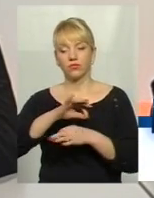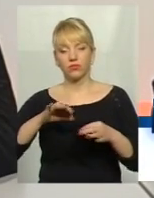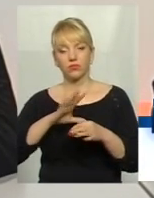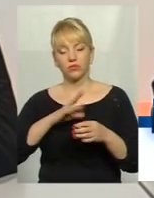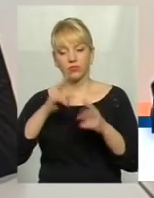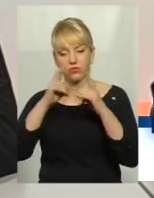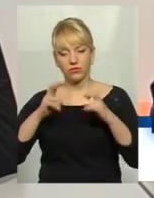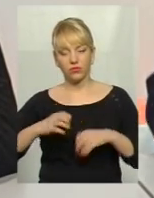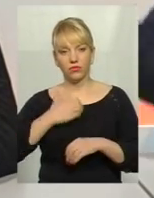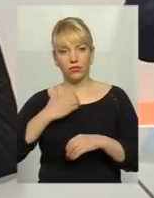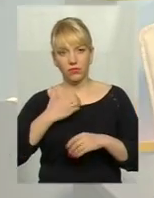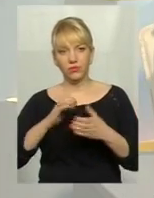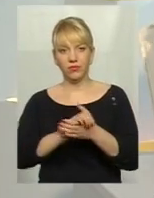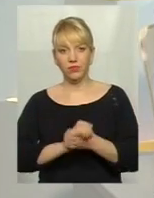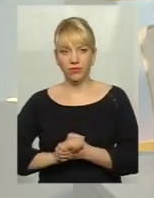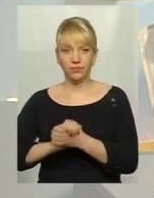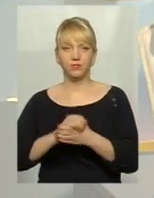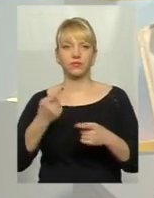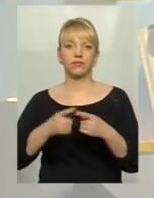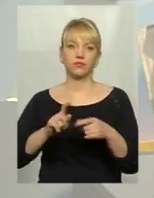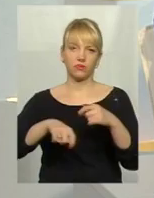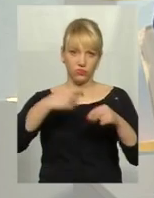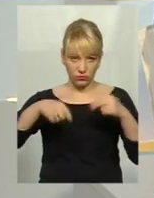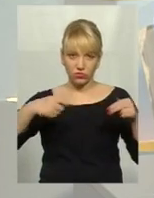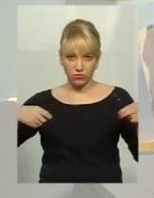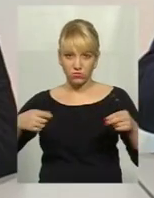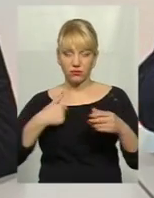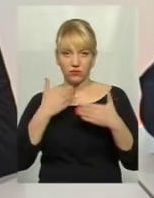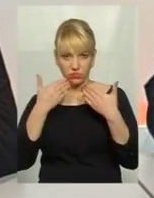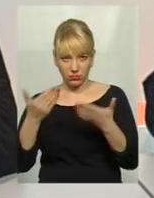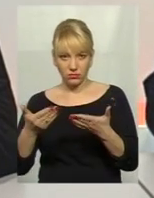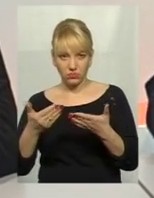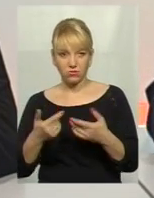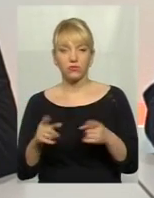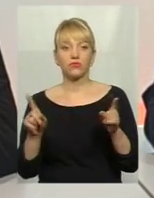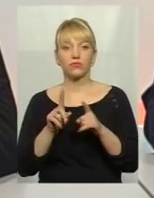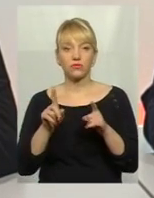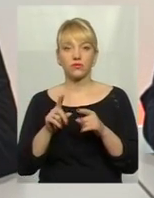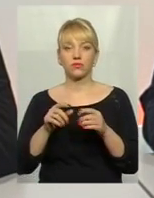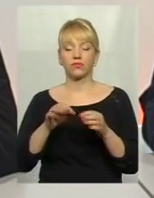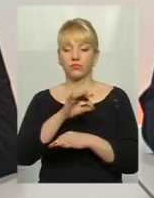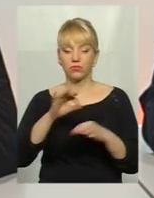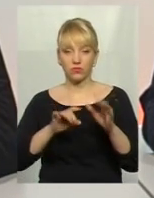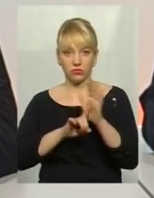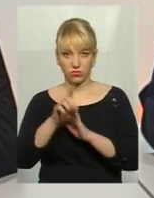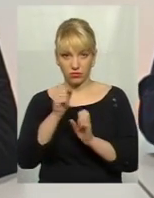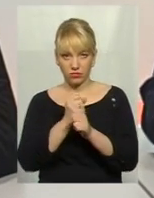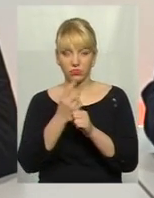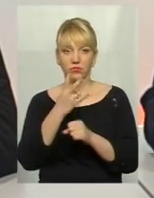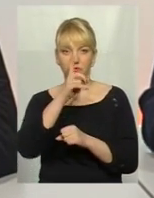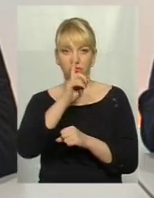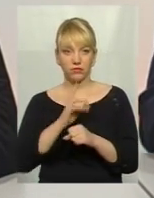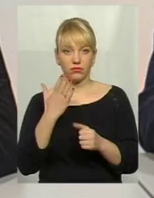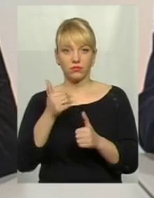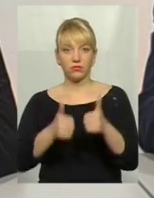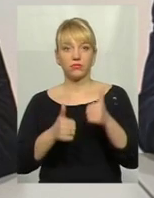виконкомом, затверджений сесії. Тобто це ще величезна бюрократична волокіта? Ну, умовно кажучи, для того, щоб проект запустився, потрібен місяць. І якщо